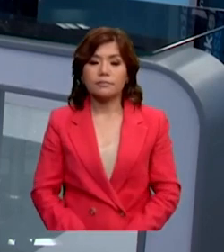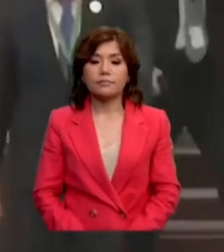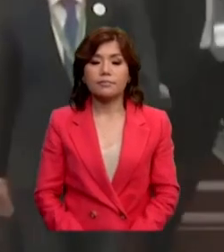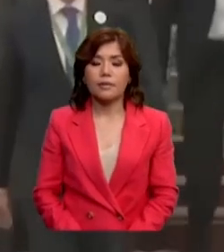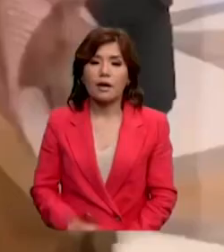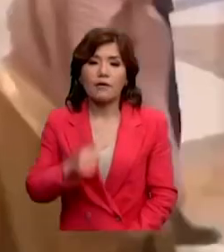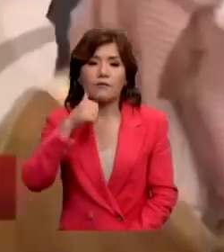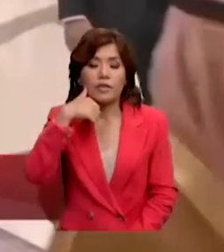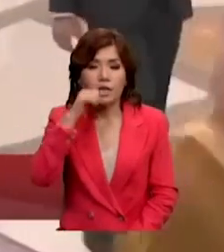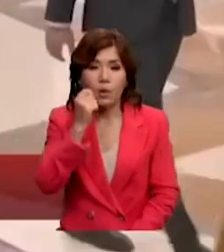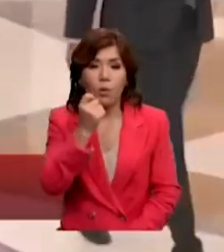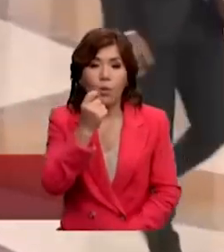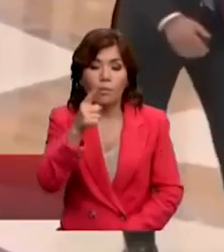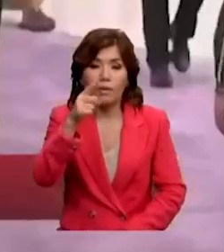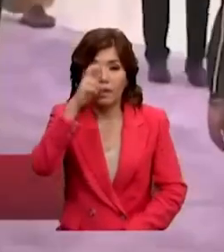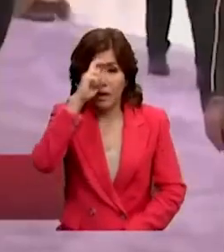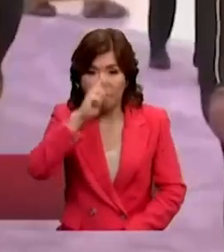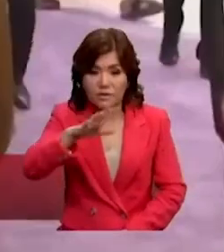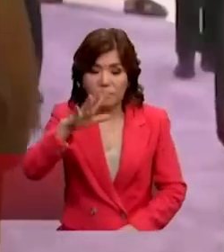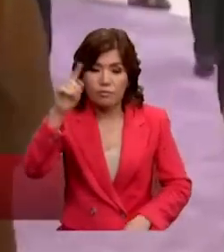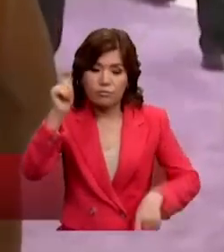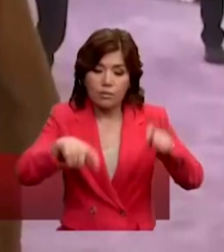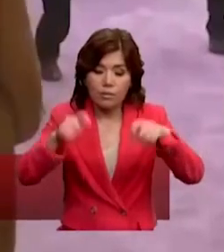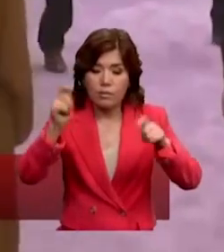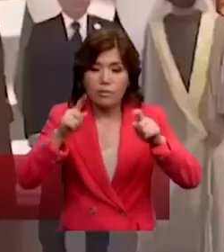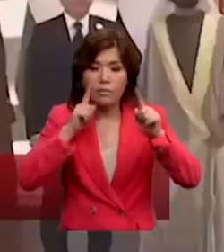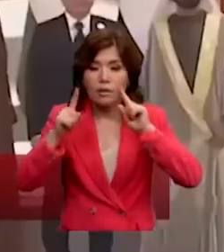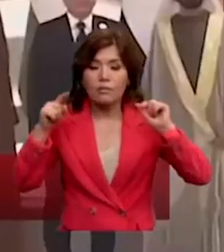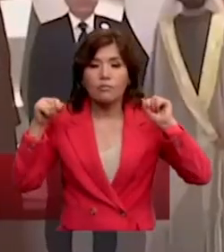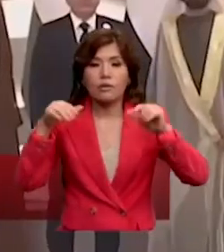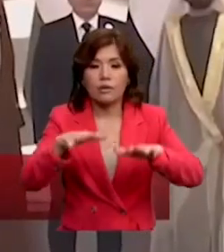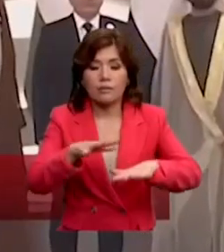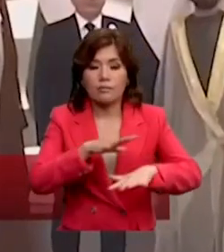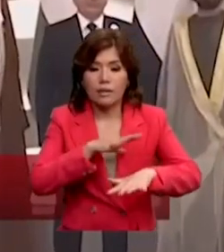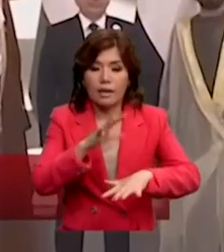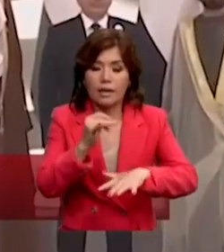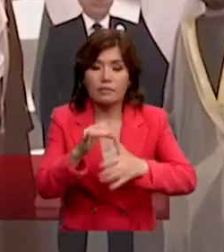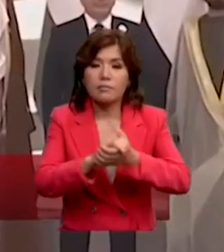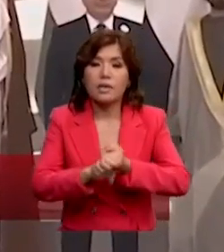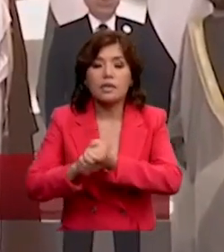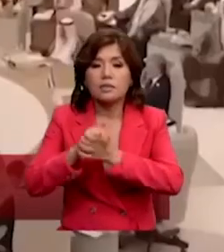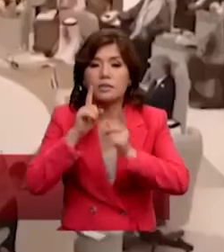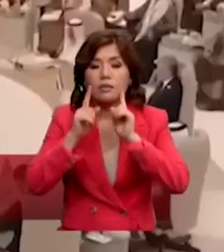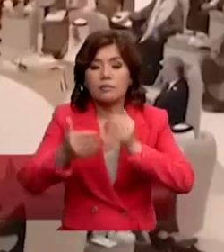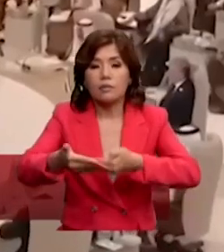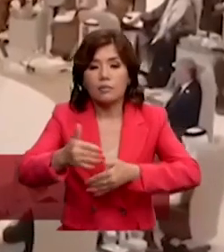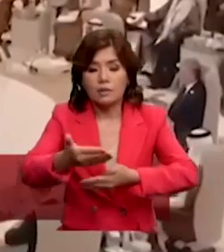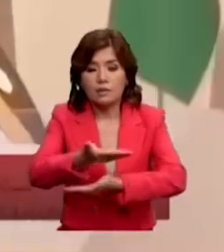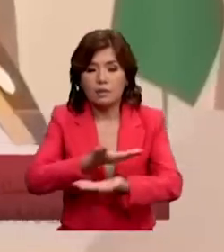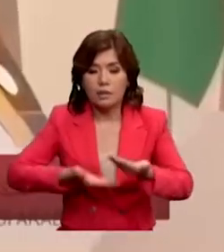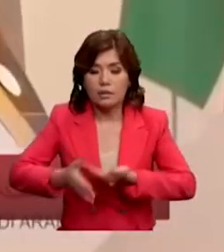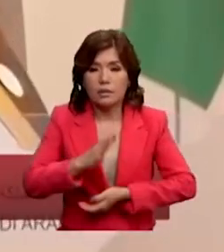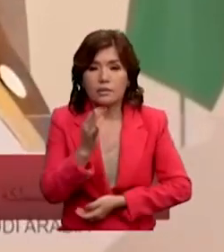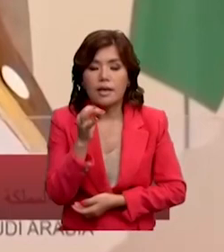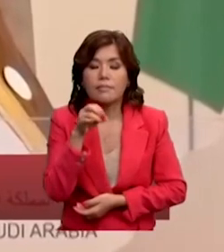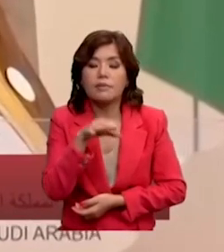Күні кеше 11 мемлекеттің басшылары жиналған Орталық Азия мен шығанақтағы араб мемлекеттерінің ынтымақтастық кеңесінің саммиті өтті. Енді